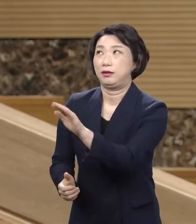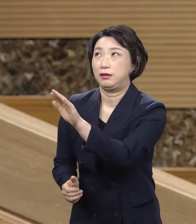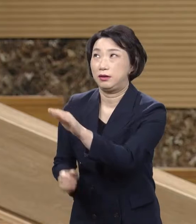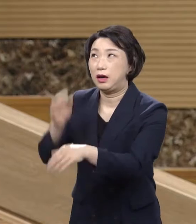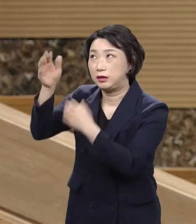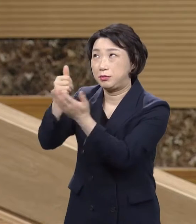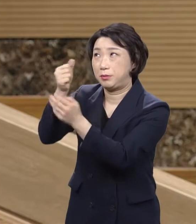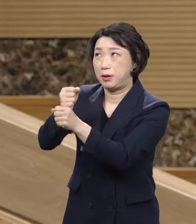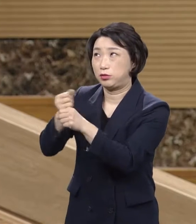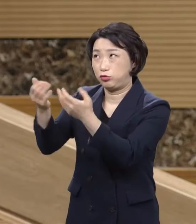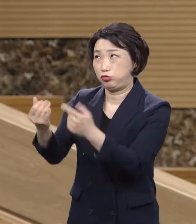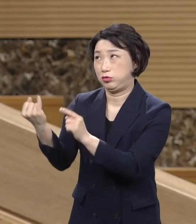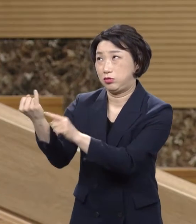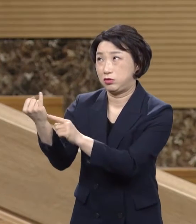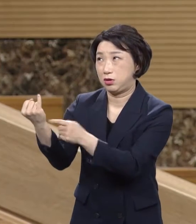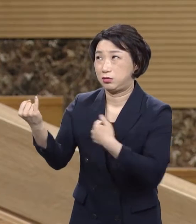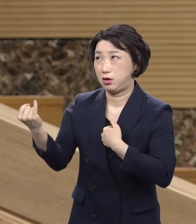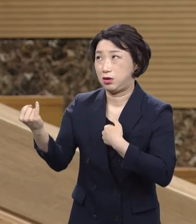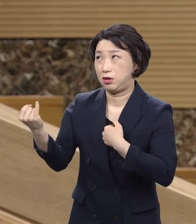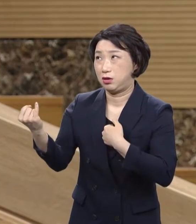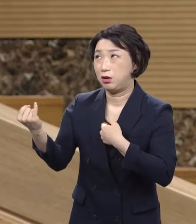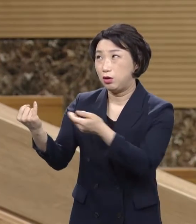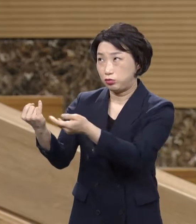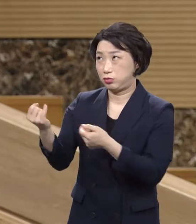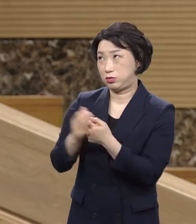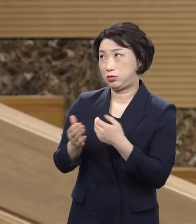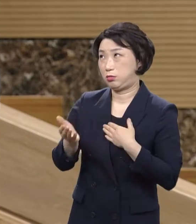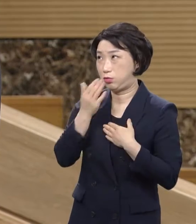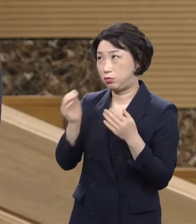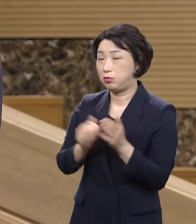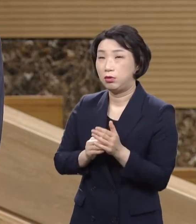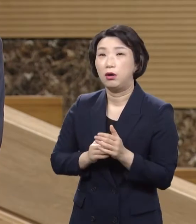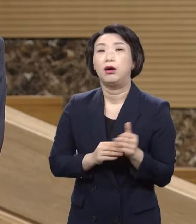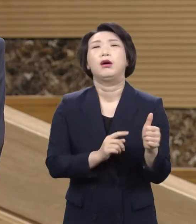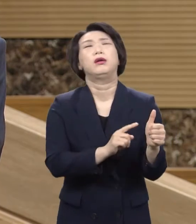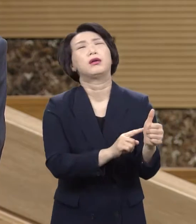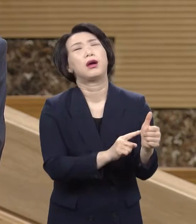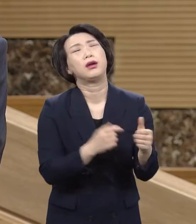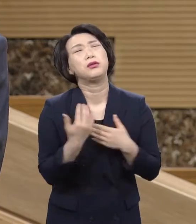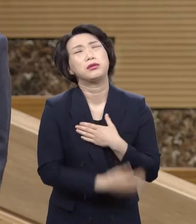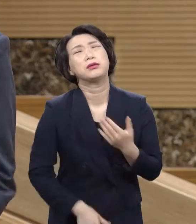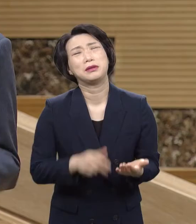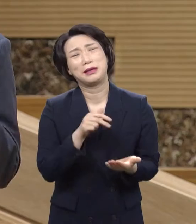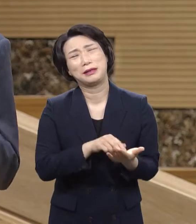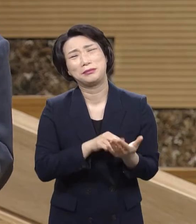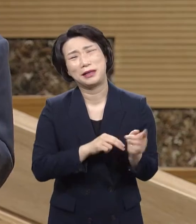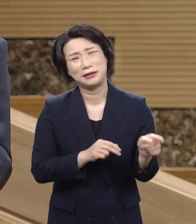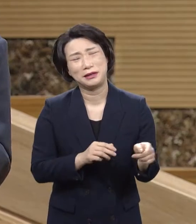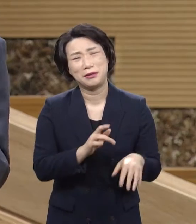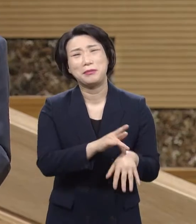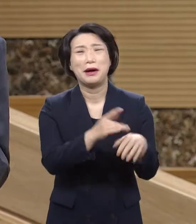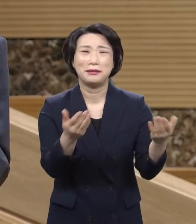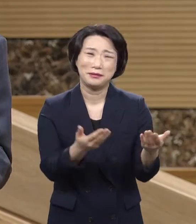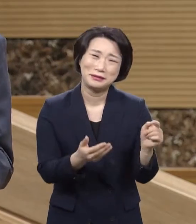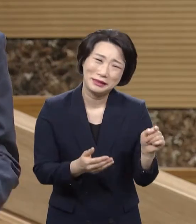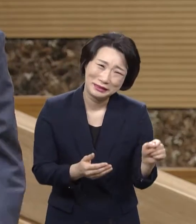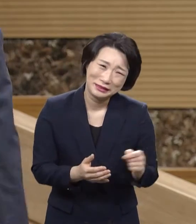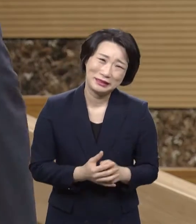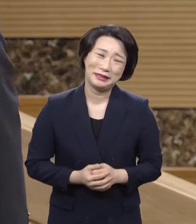당신이 만들어준 여자가 뭐라 해서 먹었어요? 이게 육신이야. 이게 마귀